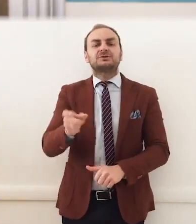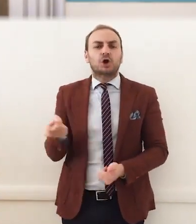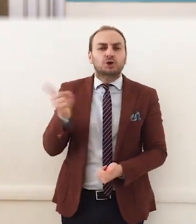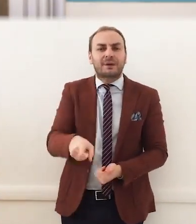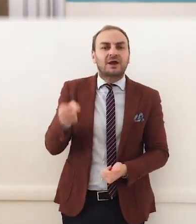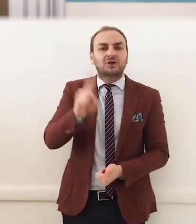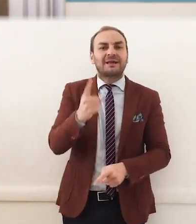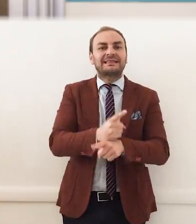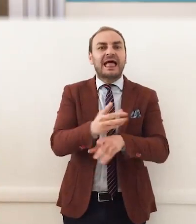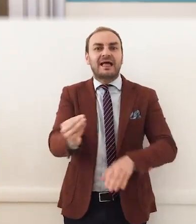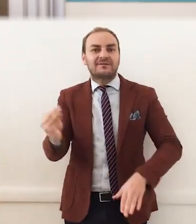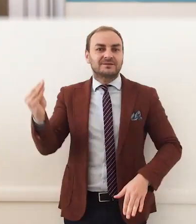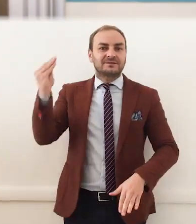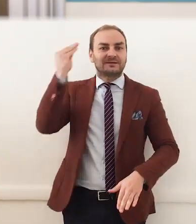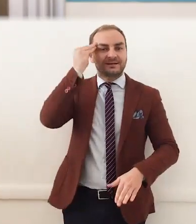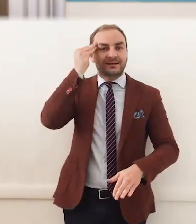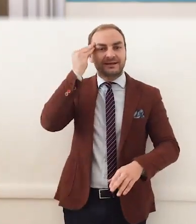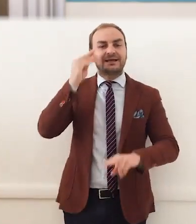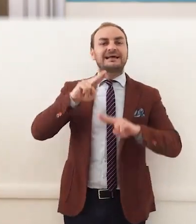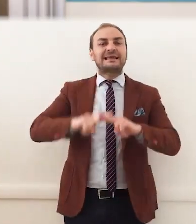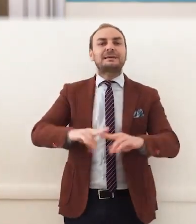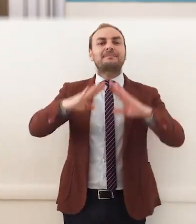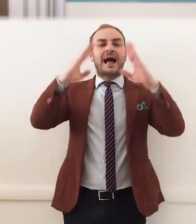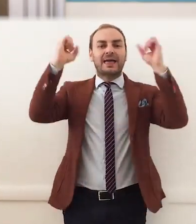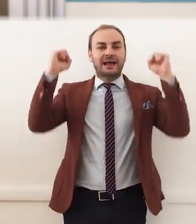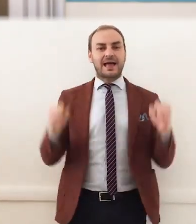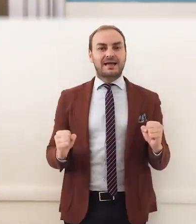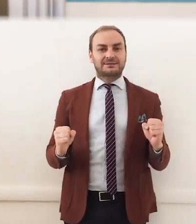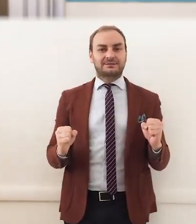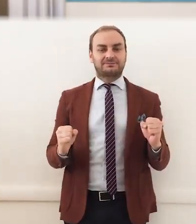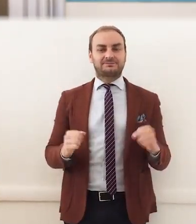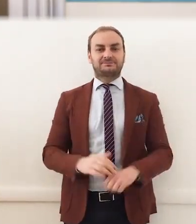si sia si stia mettendo si stia mettendo in testa